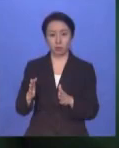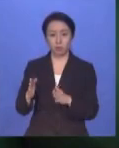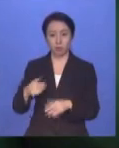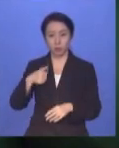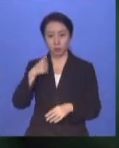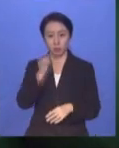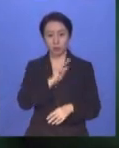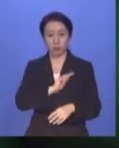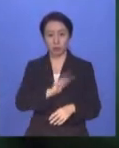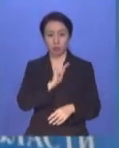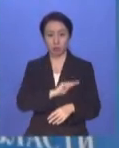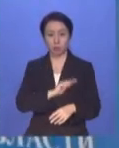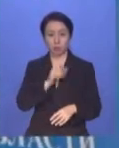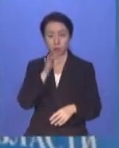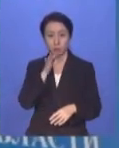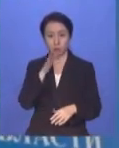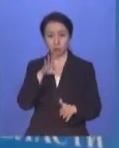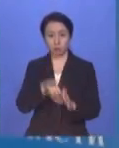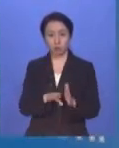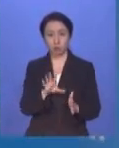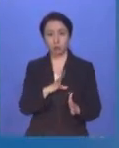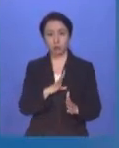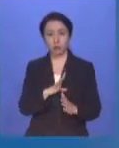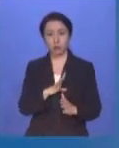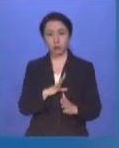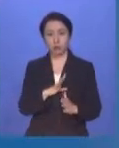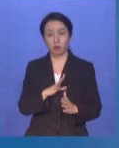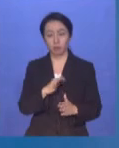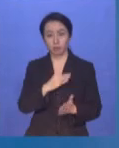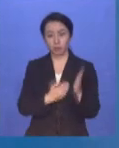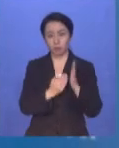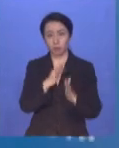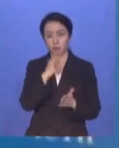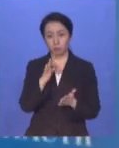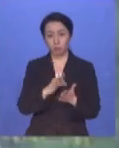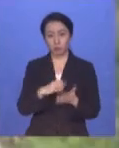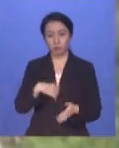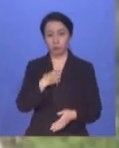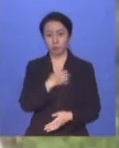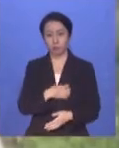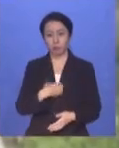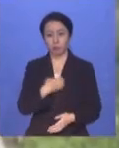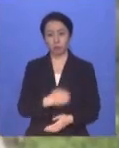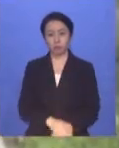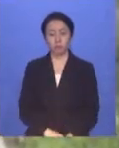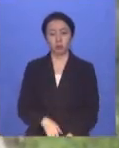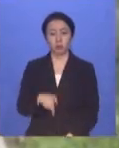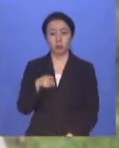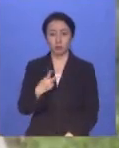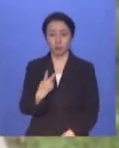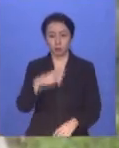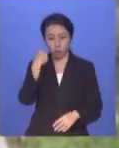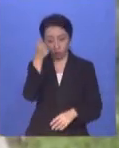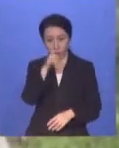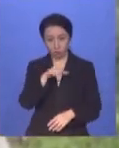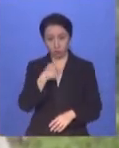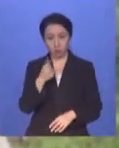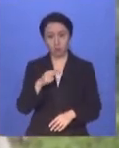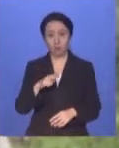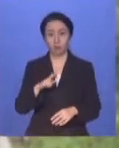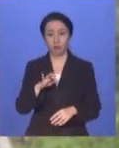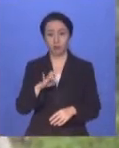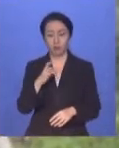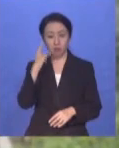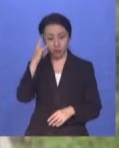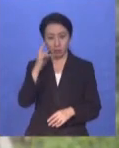кешенді жұмыста барлық уәкілетті тұлғалардың кәсібилігі мен жоғары жауапкершілігі маңызды. 2024 жылғы 16 маусымында